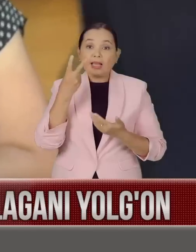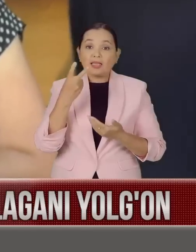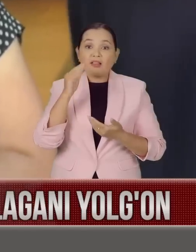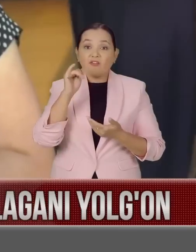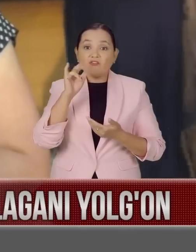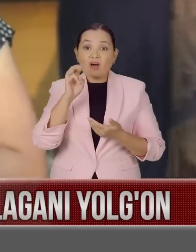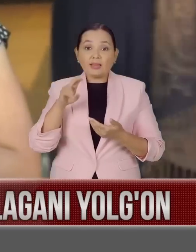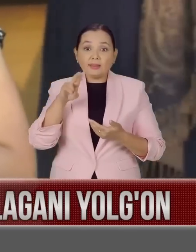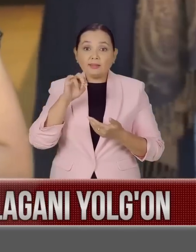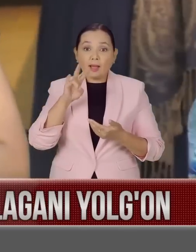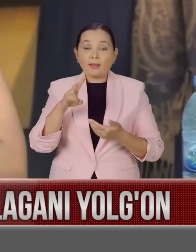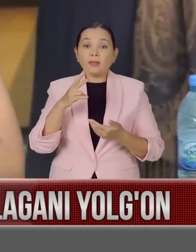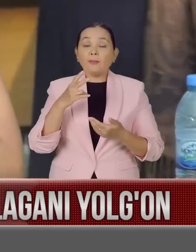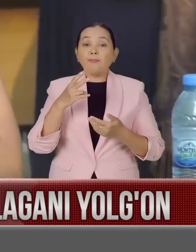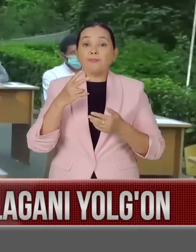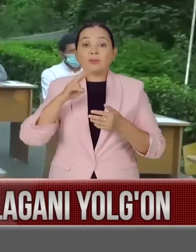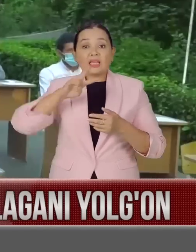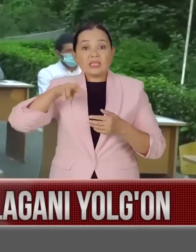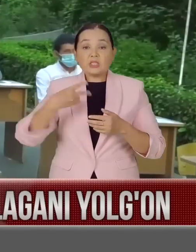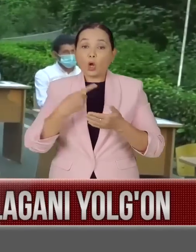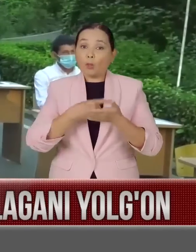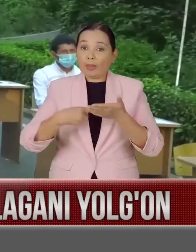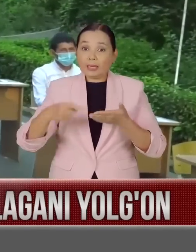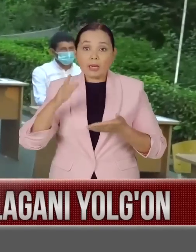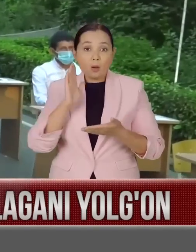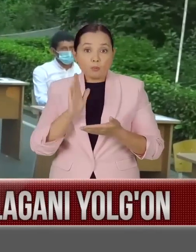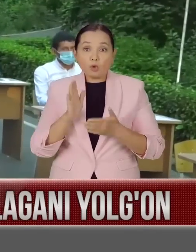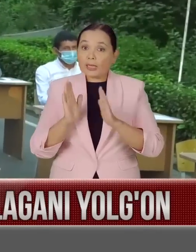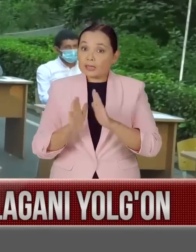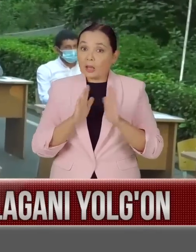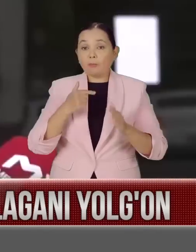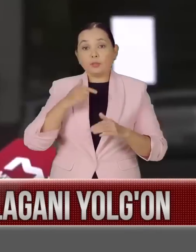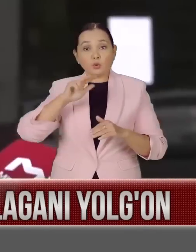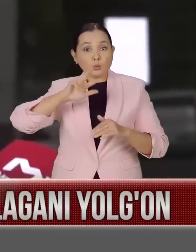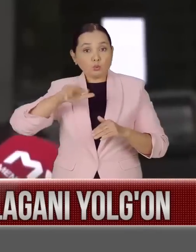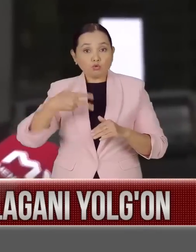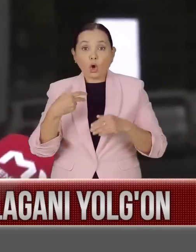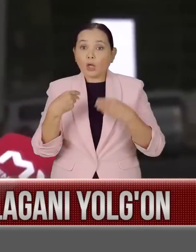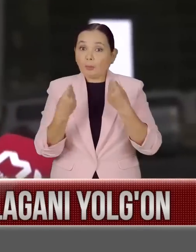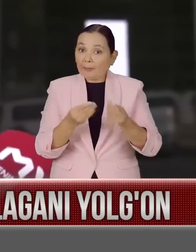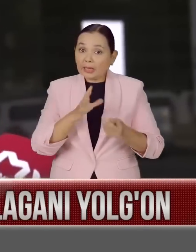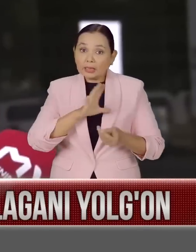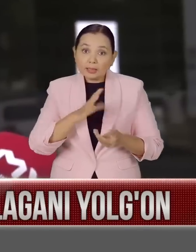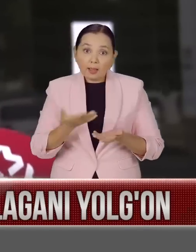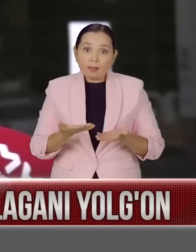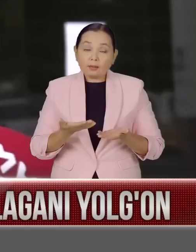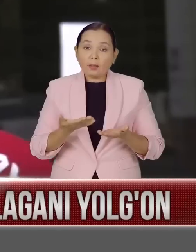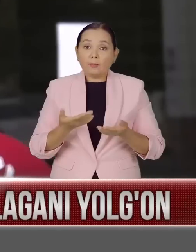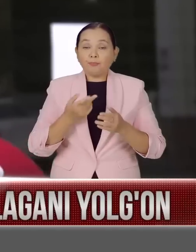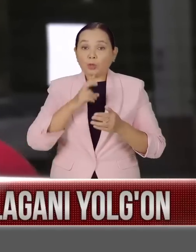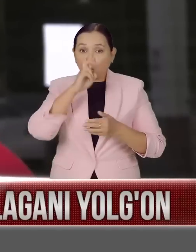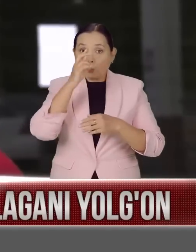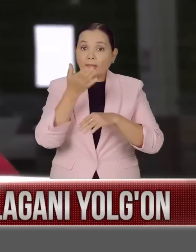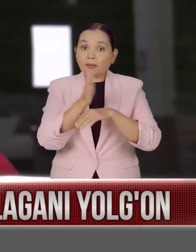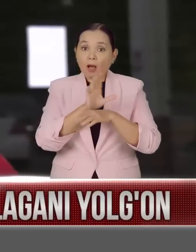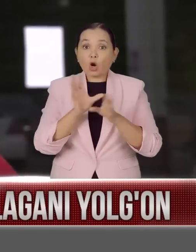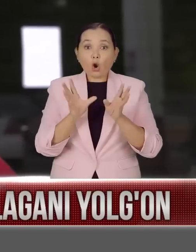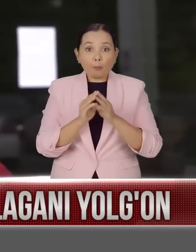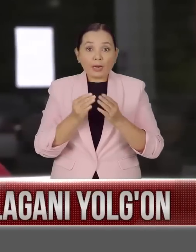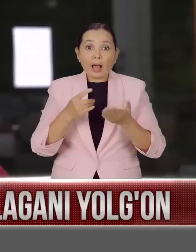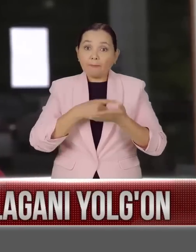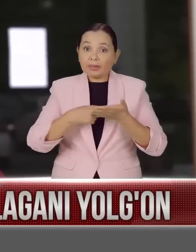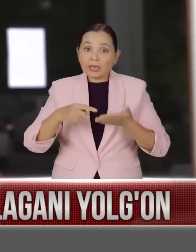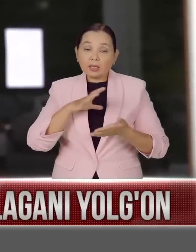fandan 2 soat belgilanadigan bo'lsa mana tartibda biz 3 soat beriladi berilgan edi uni hukumat qarori bilan 3 soat